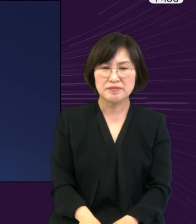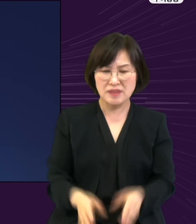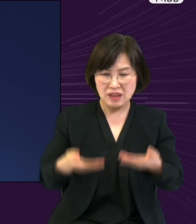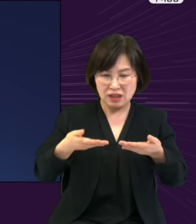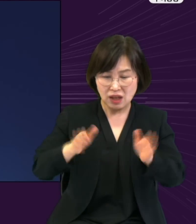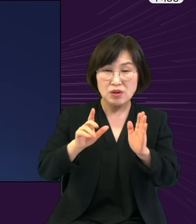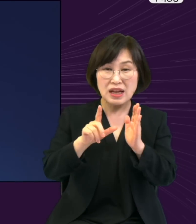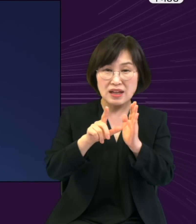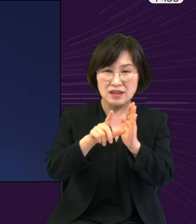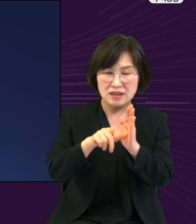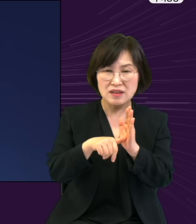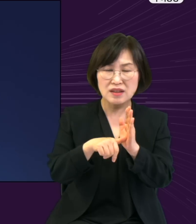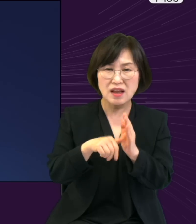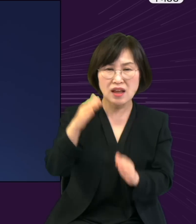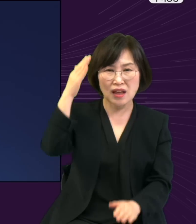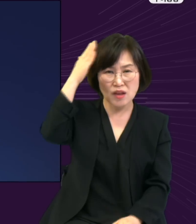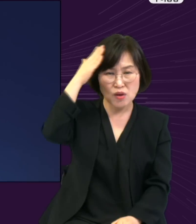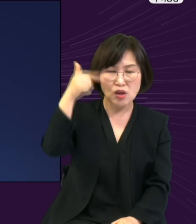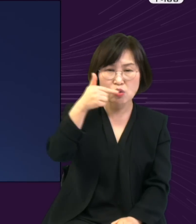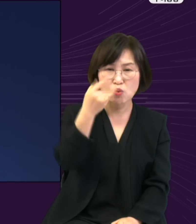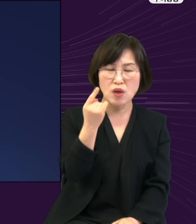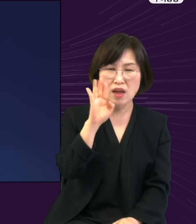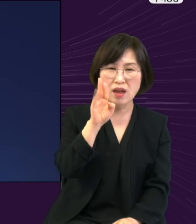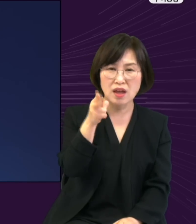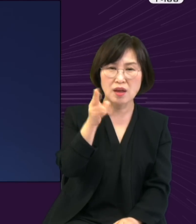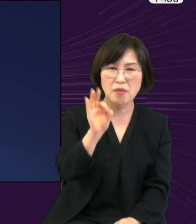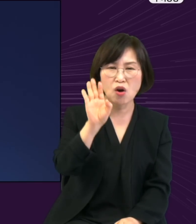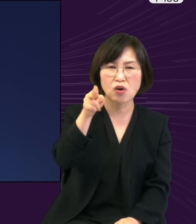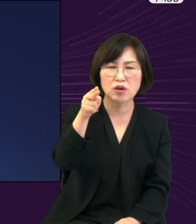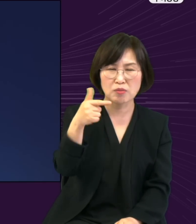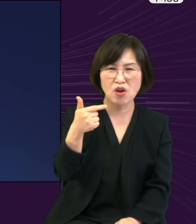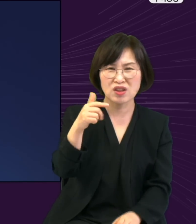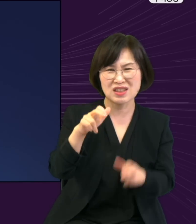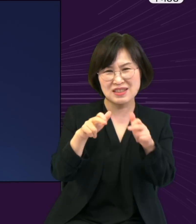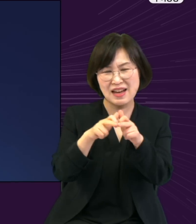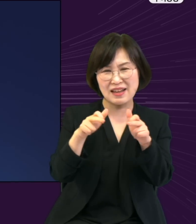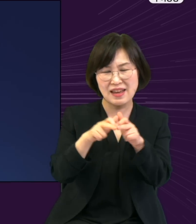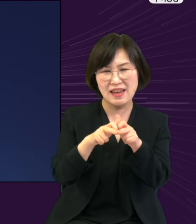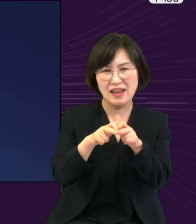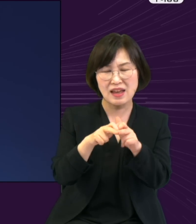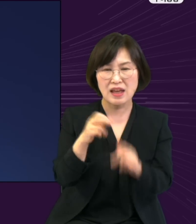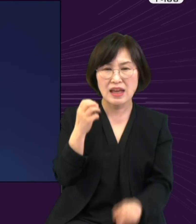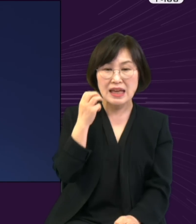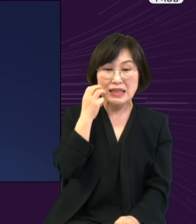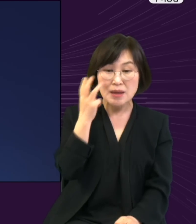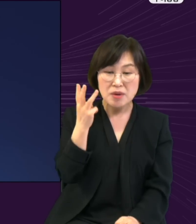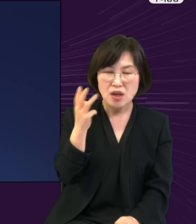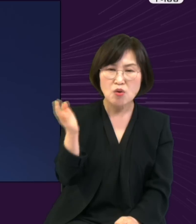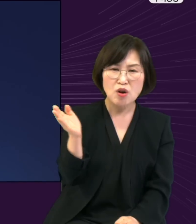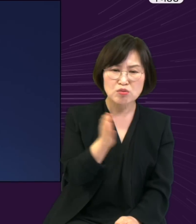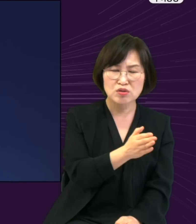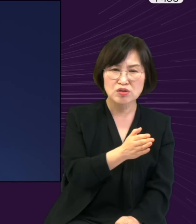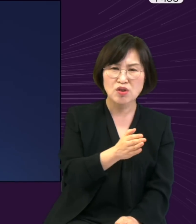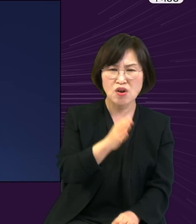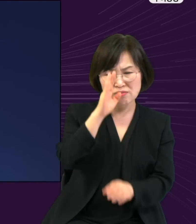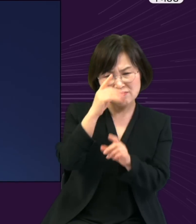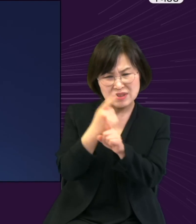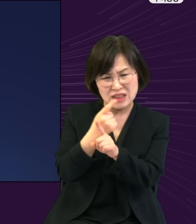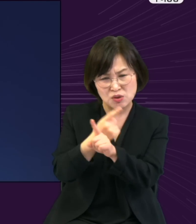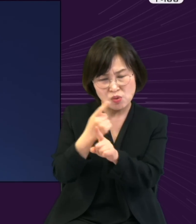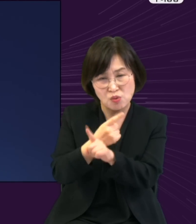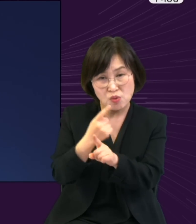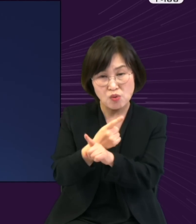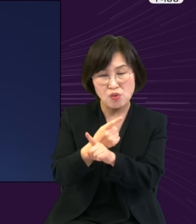때 뇌병변 장애를 입었다고 합니다. 생후 3개월부터 시작해서 집중 치료를 받은